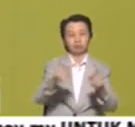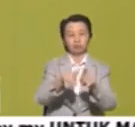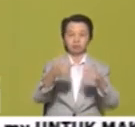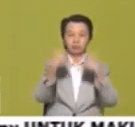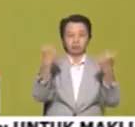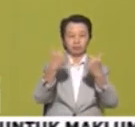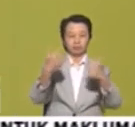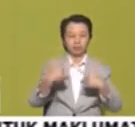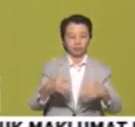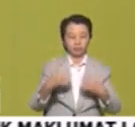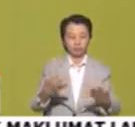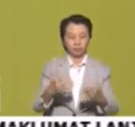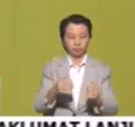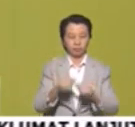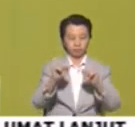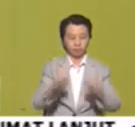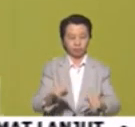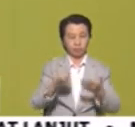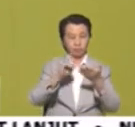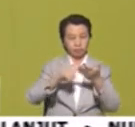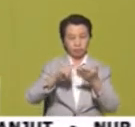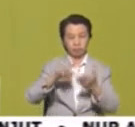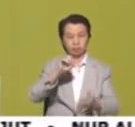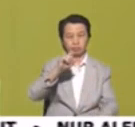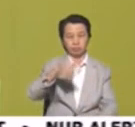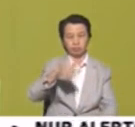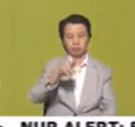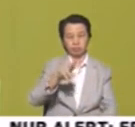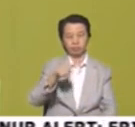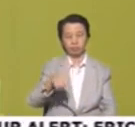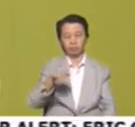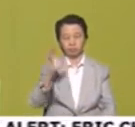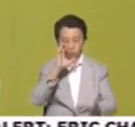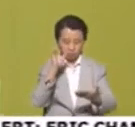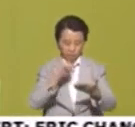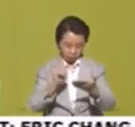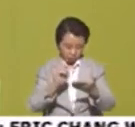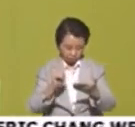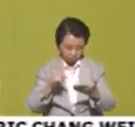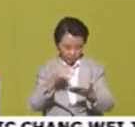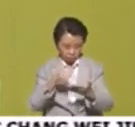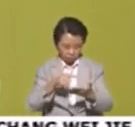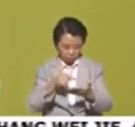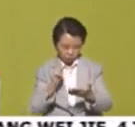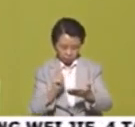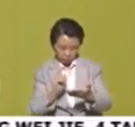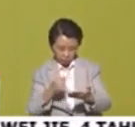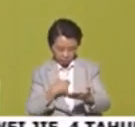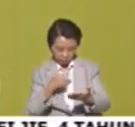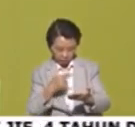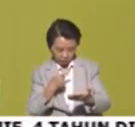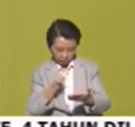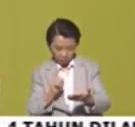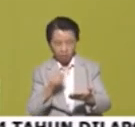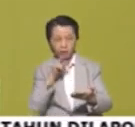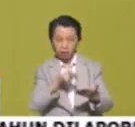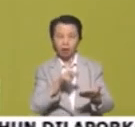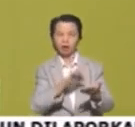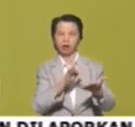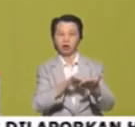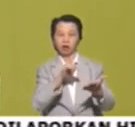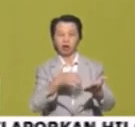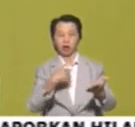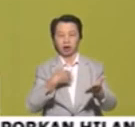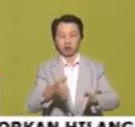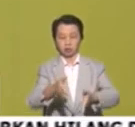pusat pengundian anda. Kalau tak tahu, boleh semak di SPR, okey, cari di mana pusat pengundian anda, dan dah sampai sini pun anda boleh lihat anda berada di